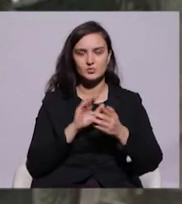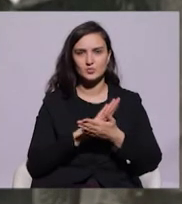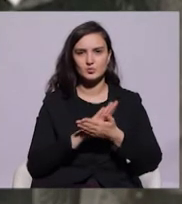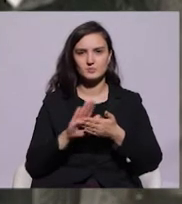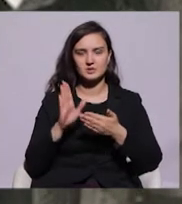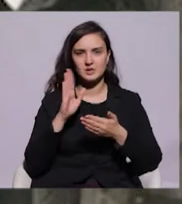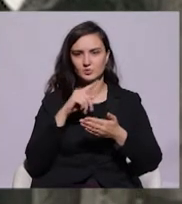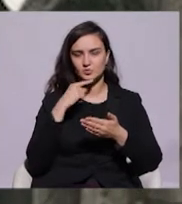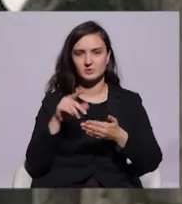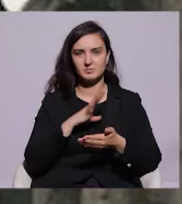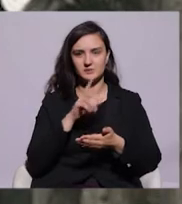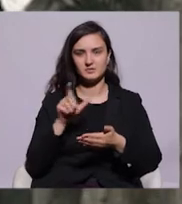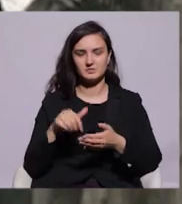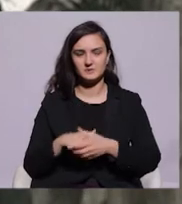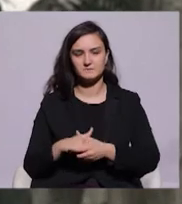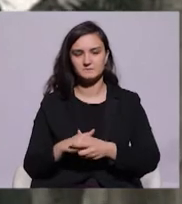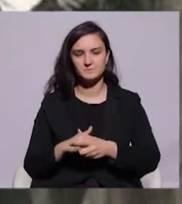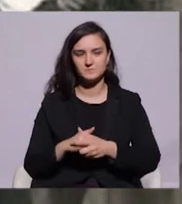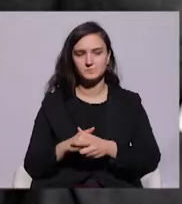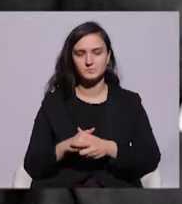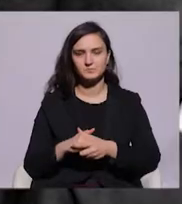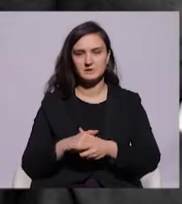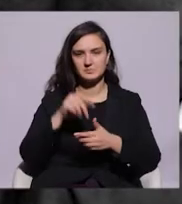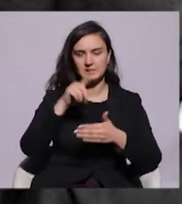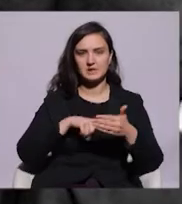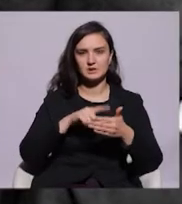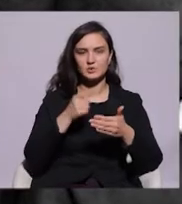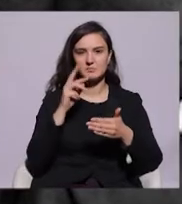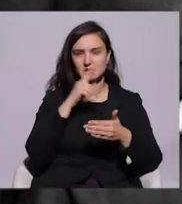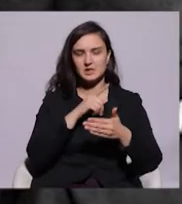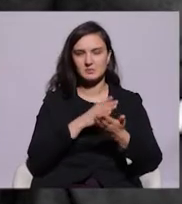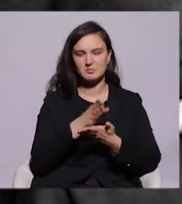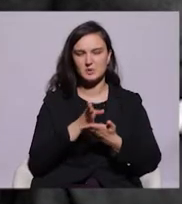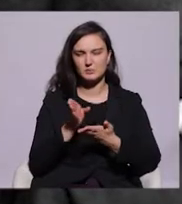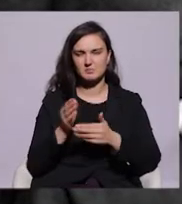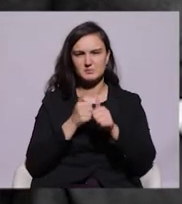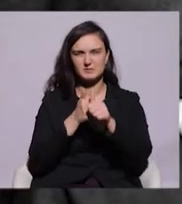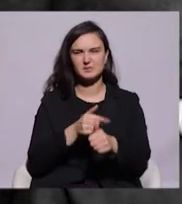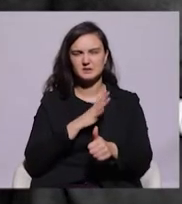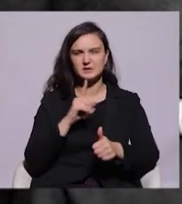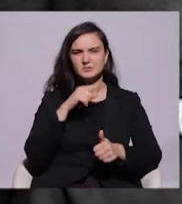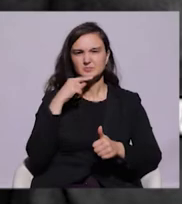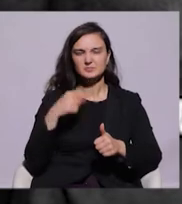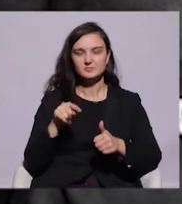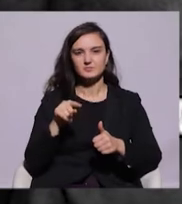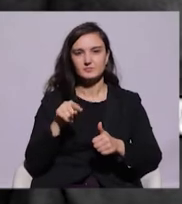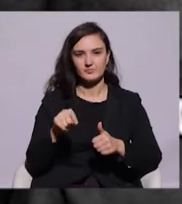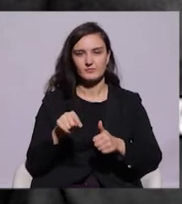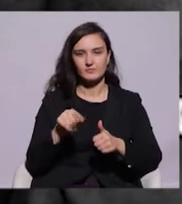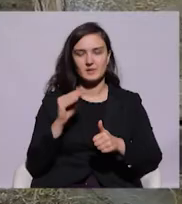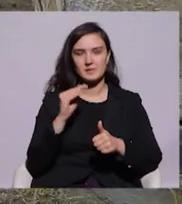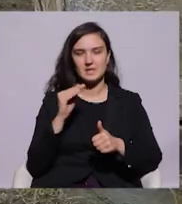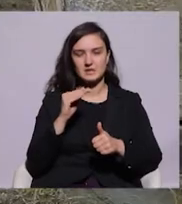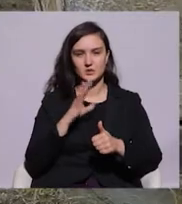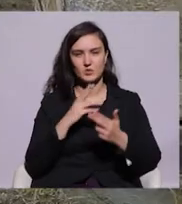წარმომავლობითაც სუფთაწყლის რუსები იყვნენ, უბრალოდ იმ რელიგიის ცოტა მცდარი მიმართულების მიმდევრები იყვნენ, რასაც რუსეთის რესპუბლიკა